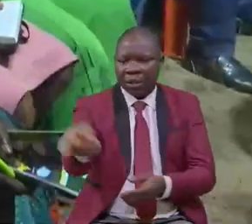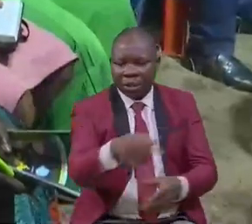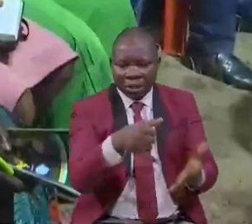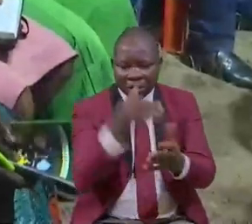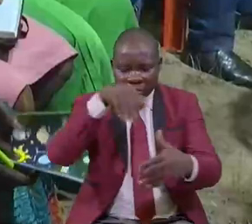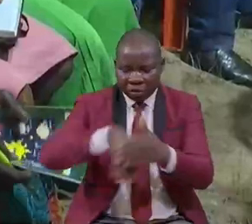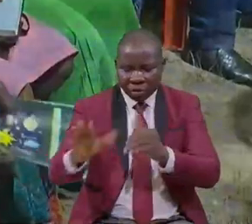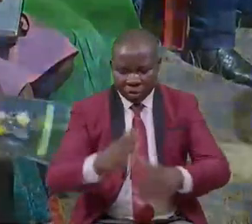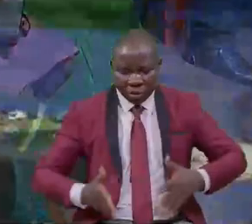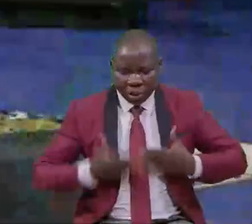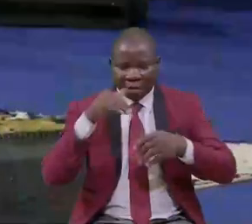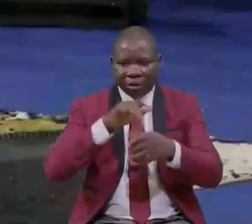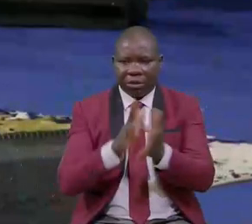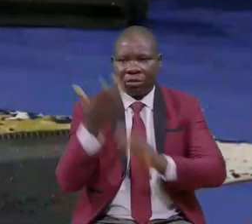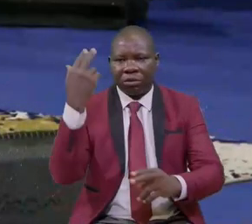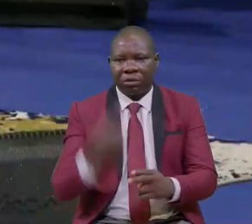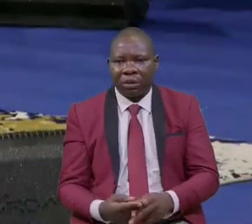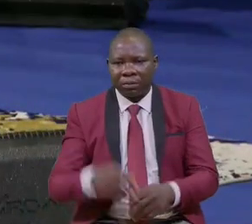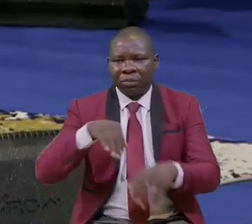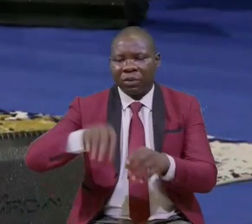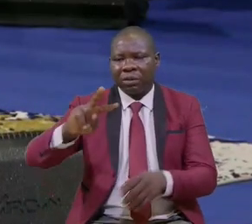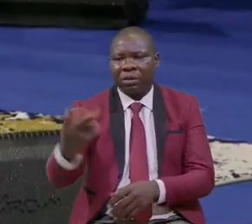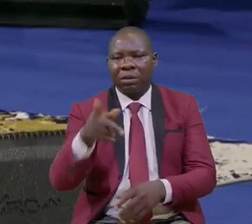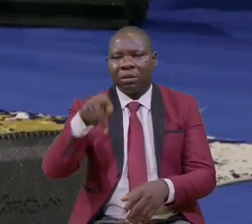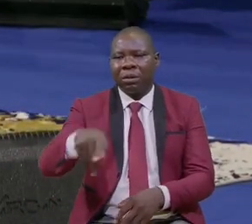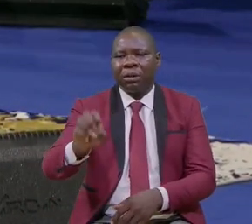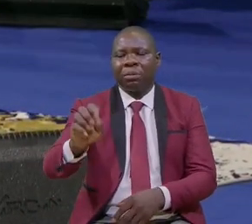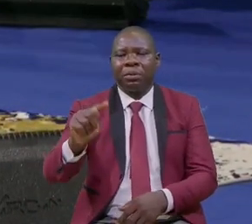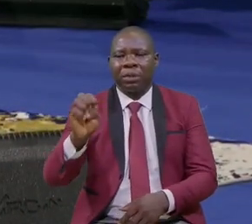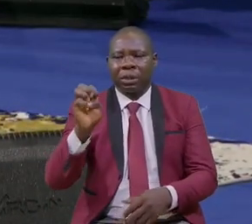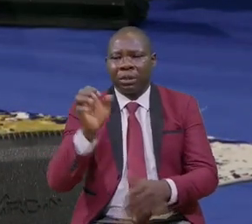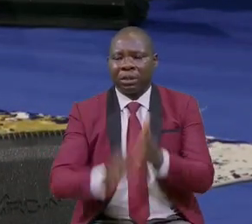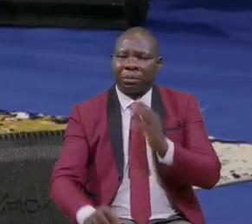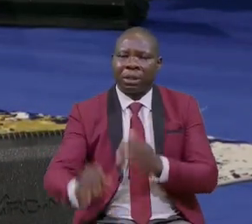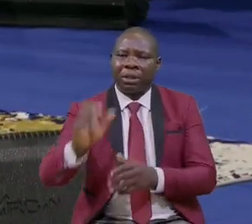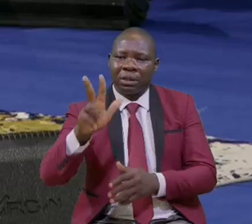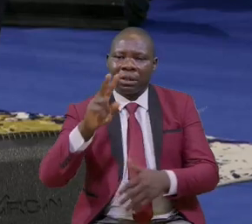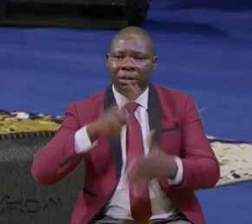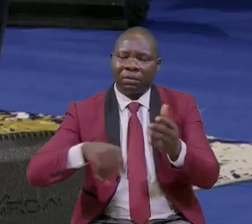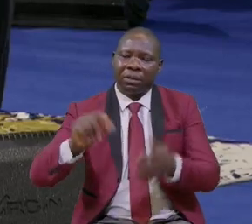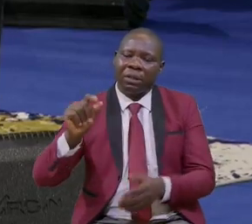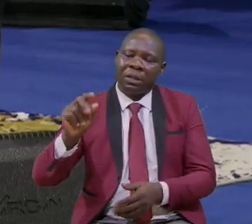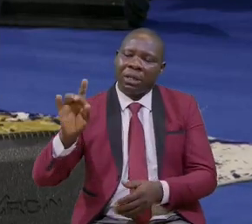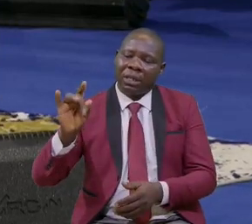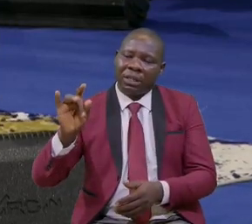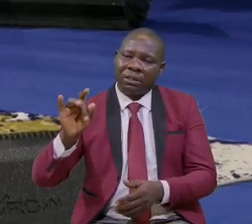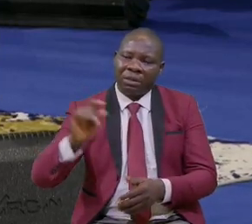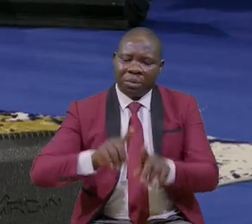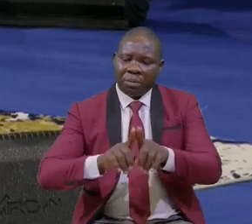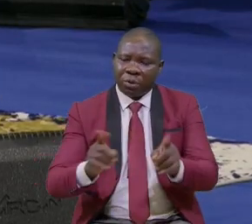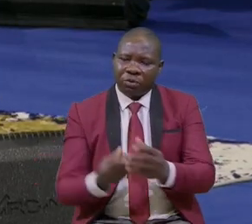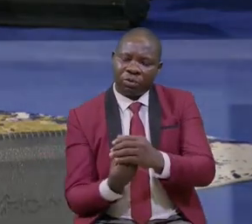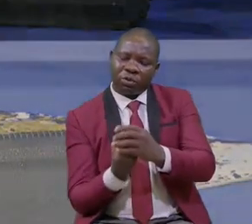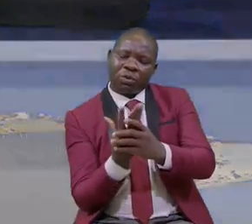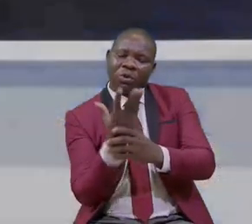en 2 Pierre au chapitre 3, verset 18. 2 Pierre 3, discours. Croissez dans la grâce. Voyez cela. Il y a des gens